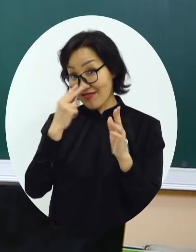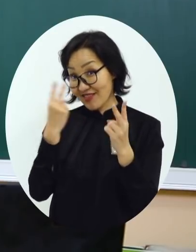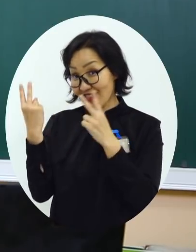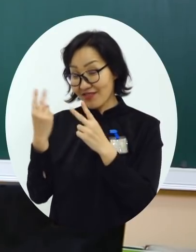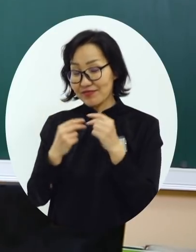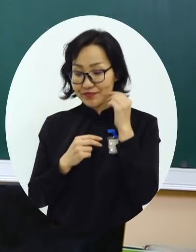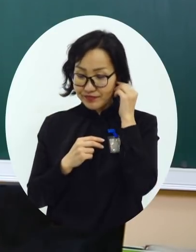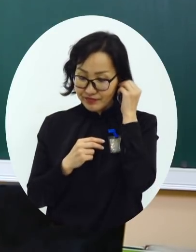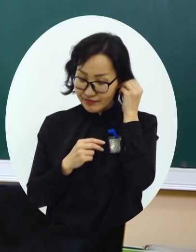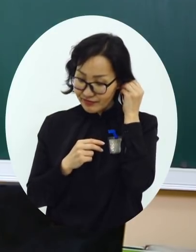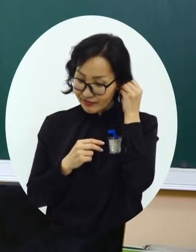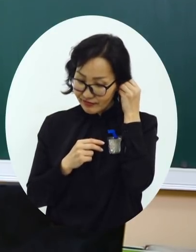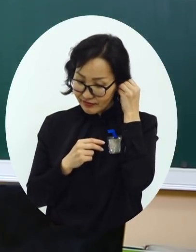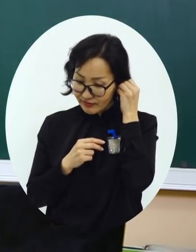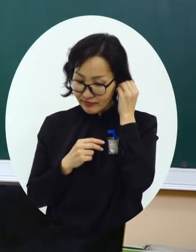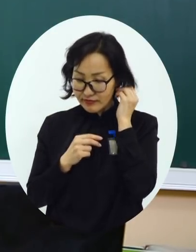метр ах.